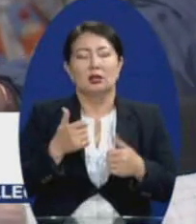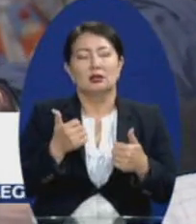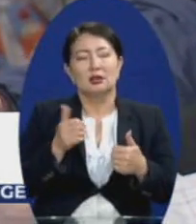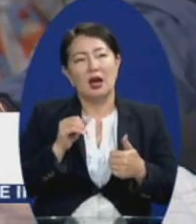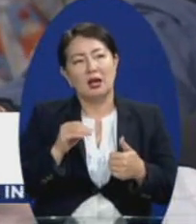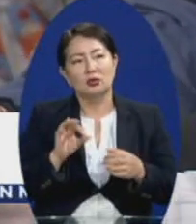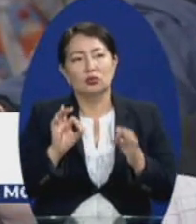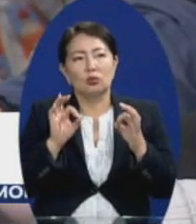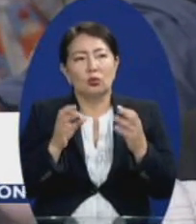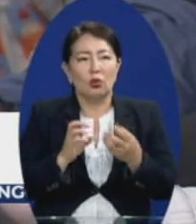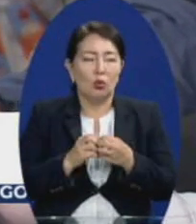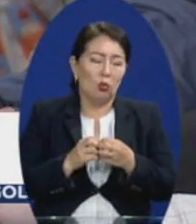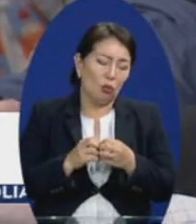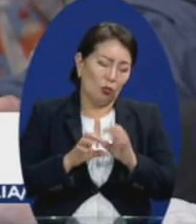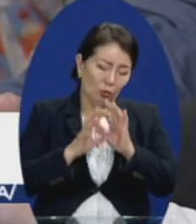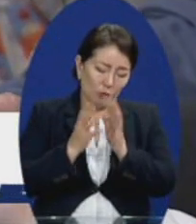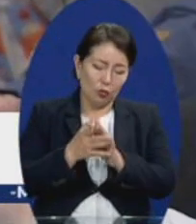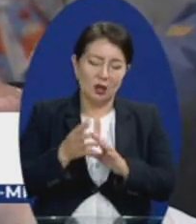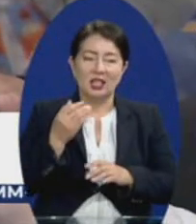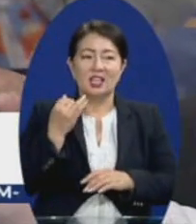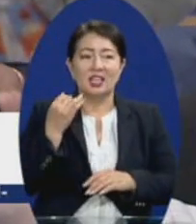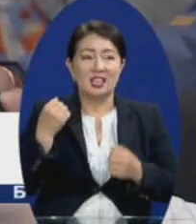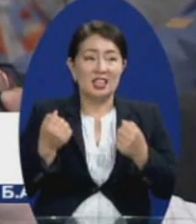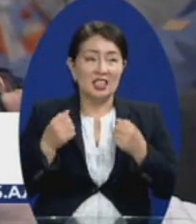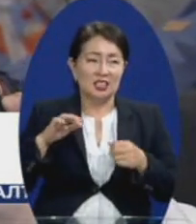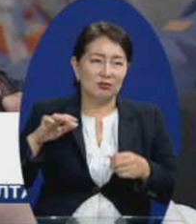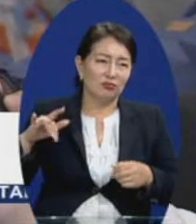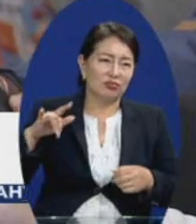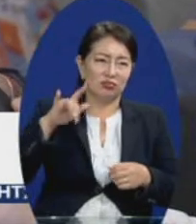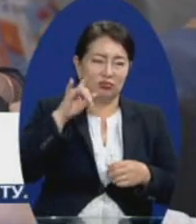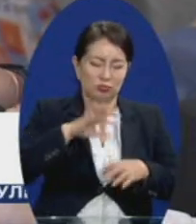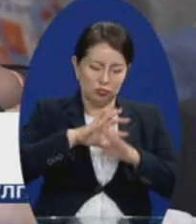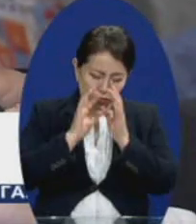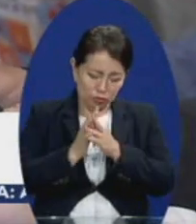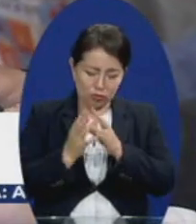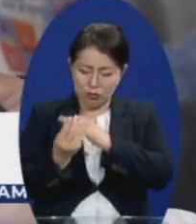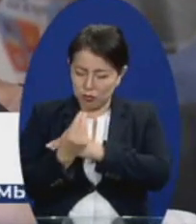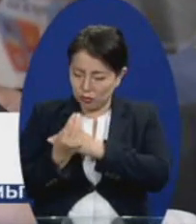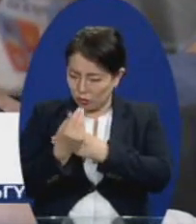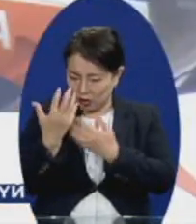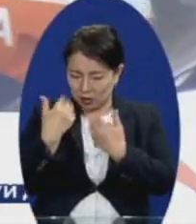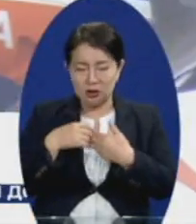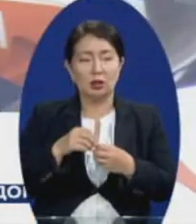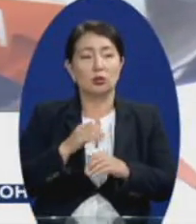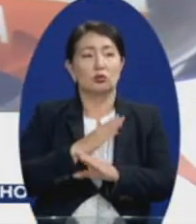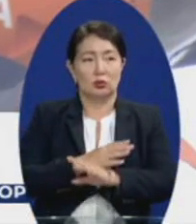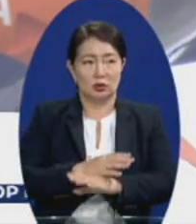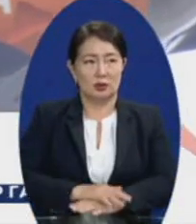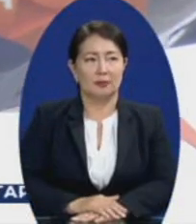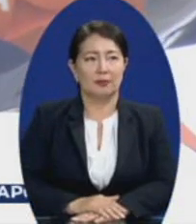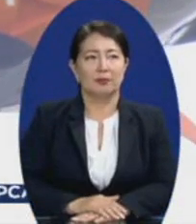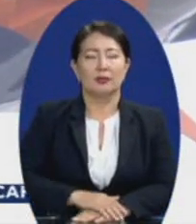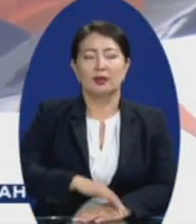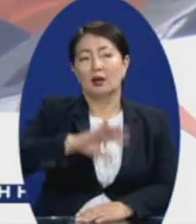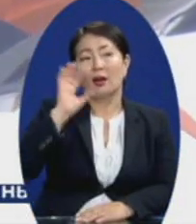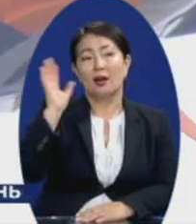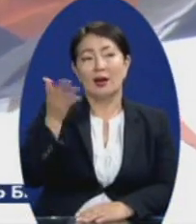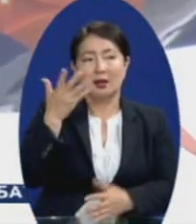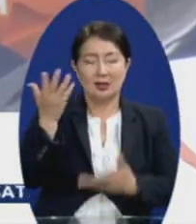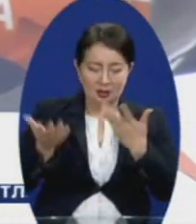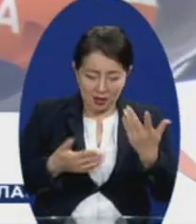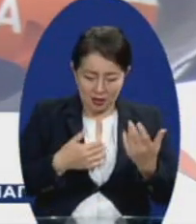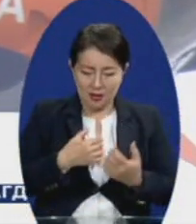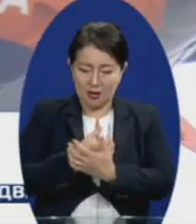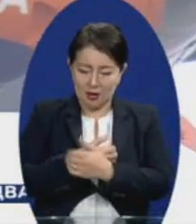уу, тэр талаар одоо яг нисэгч болох одоо цогц сургалтууд тэнд явагдаж дууссан гэсэн үг. Агаараас эрен хайх аврах эмнэлгийн